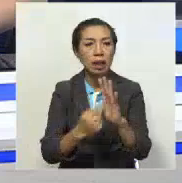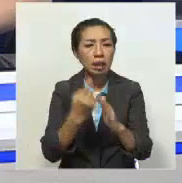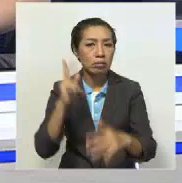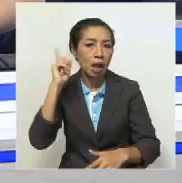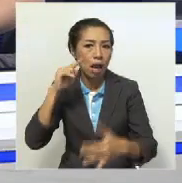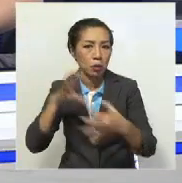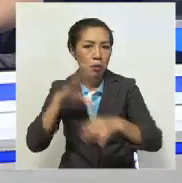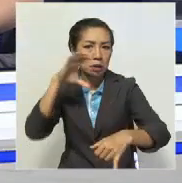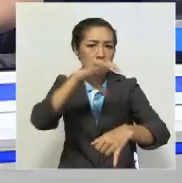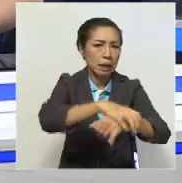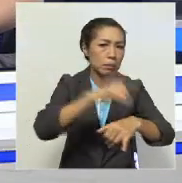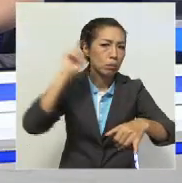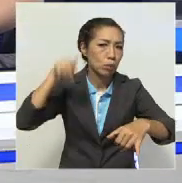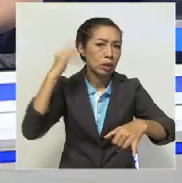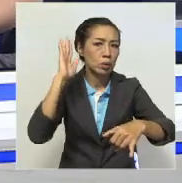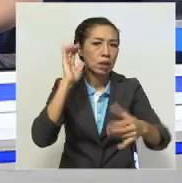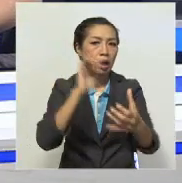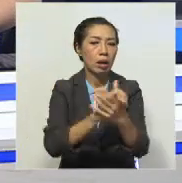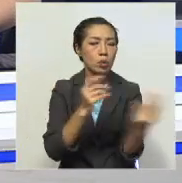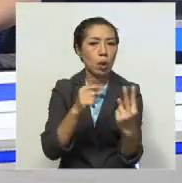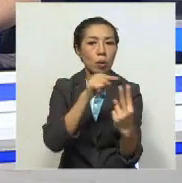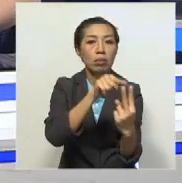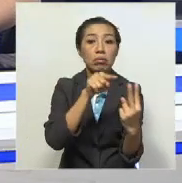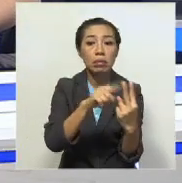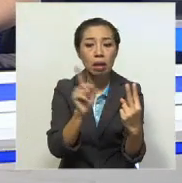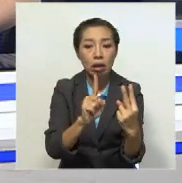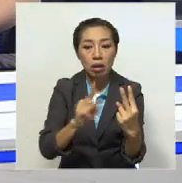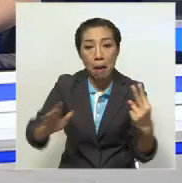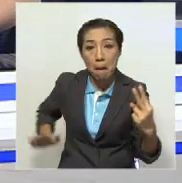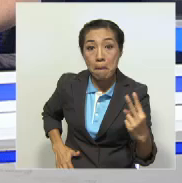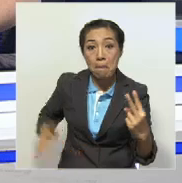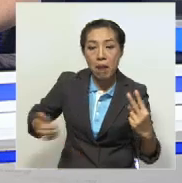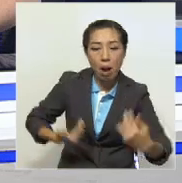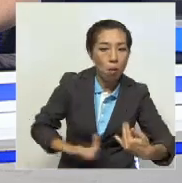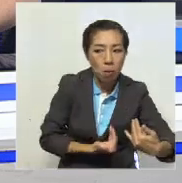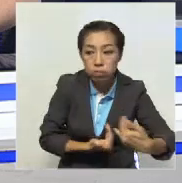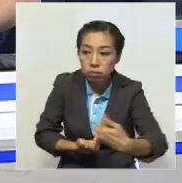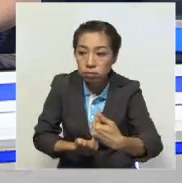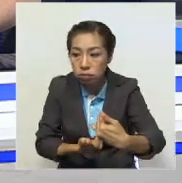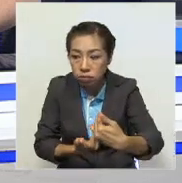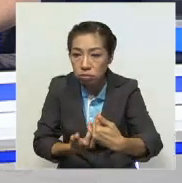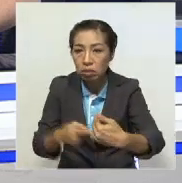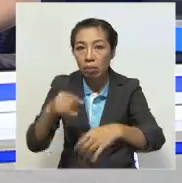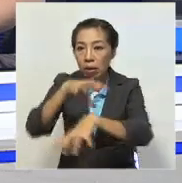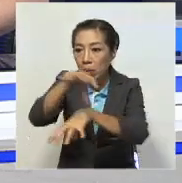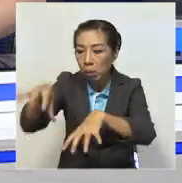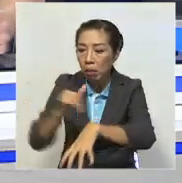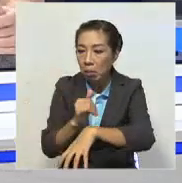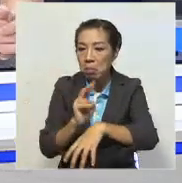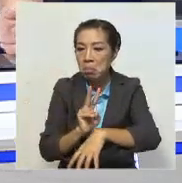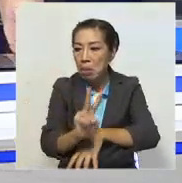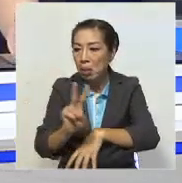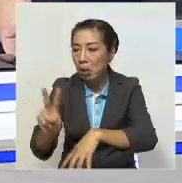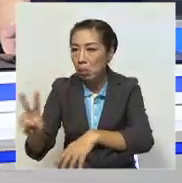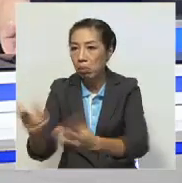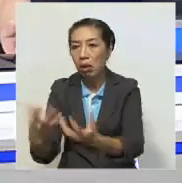ข่าวการจับกลุ่มสองสามีภรรยาที่ก่อเหตุอุ้มหมาตระเวนลักทรัพย์เรียกได้ว่าทำเป็นหลักเป็นอาชีพม